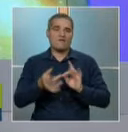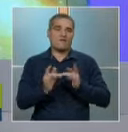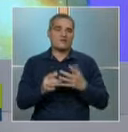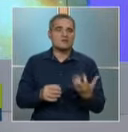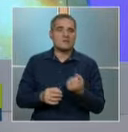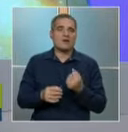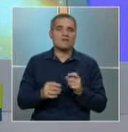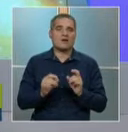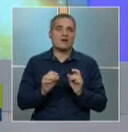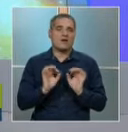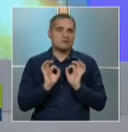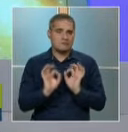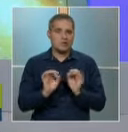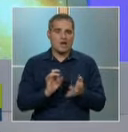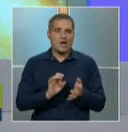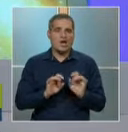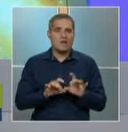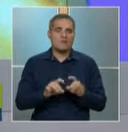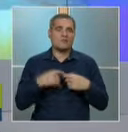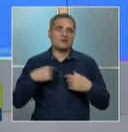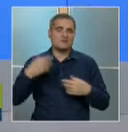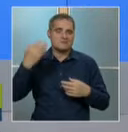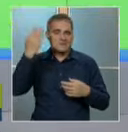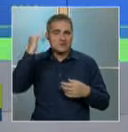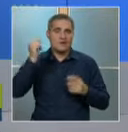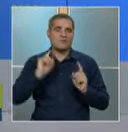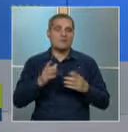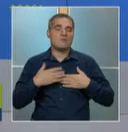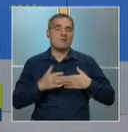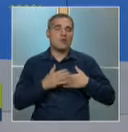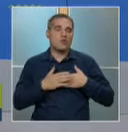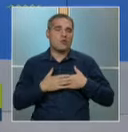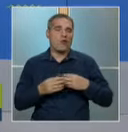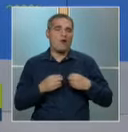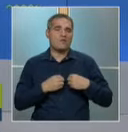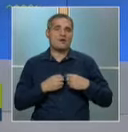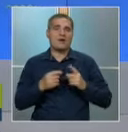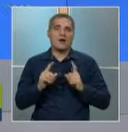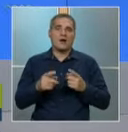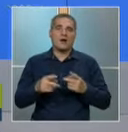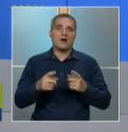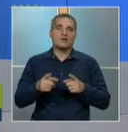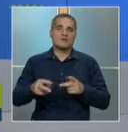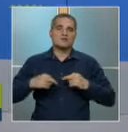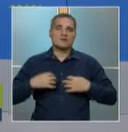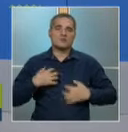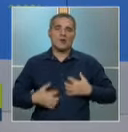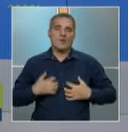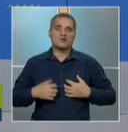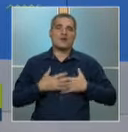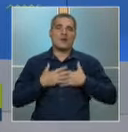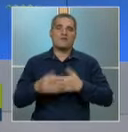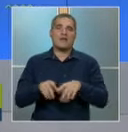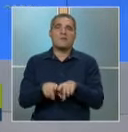ще намерим конкретната информация, която ни трябва и ние забравяме, че трябва да бъдем духовни, което се свежда до, както казах, до емоциите, до чувствата,